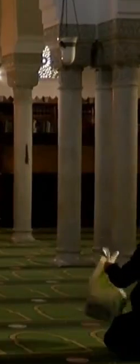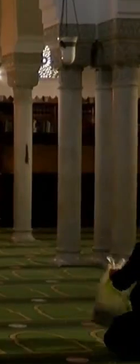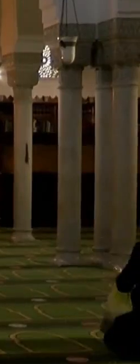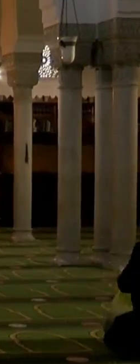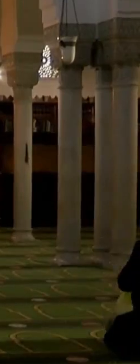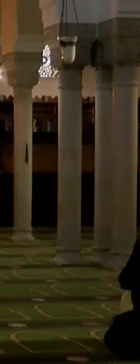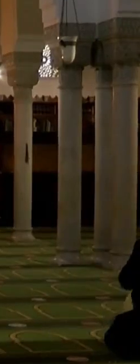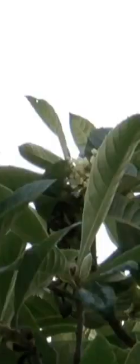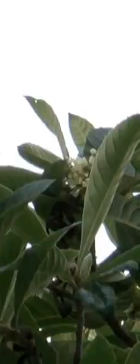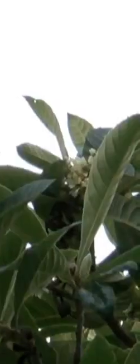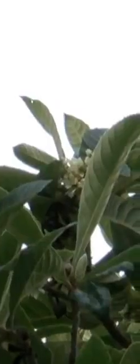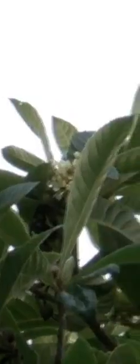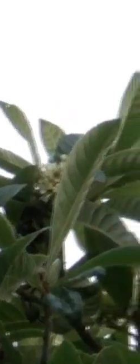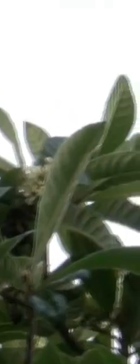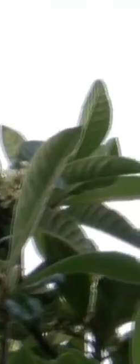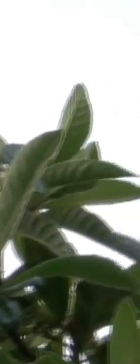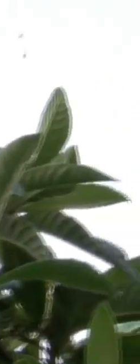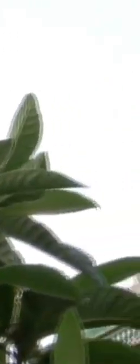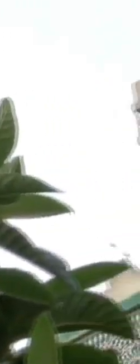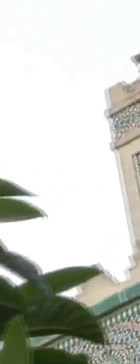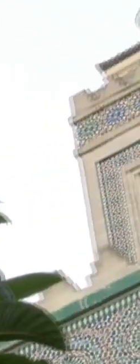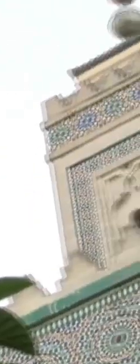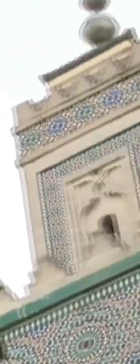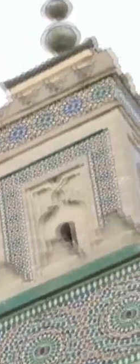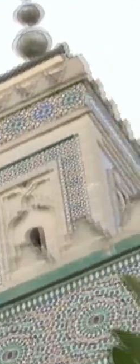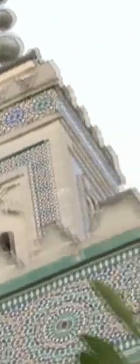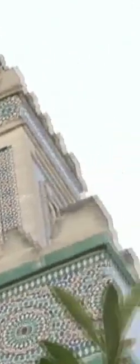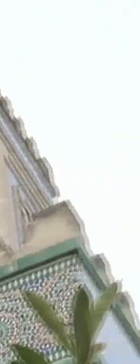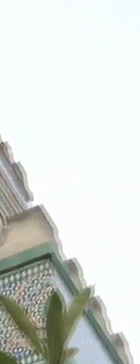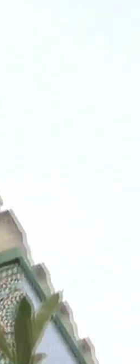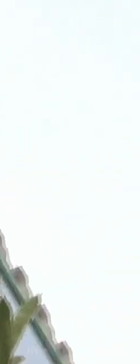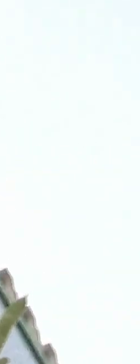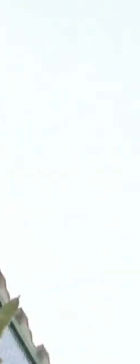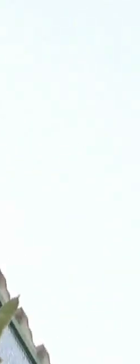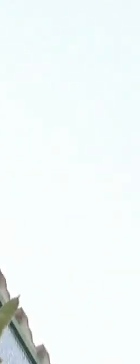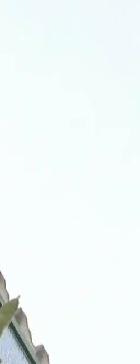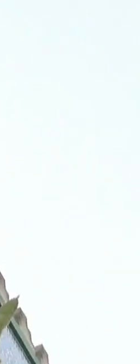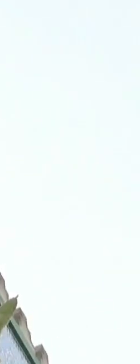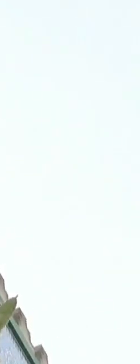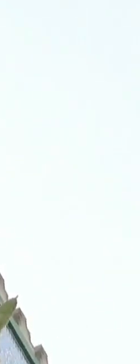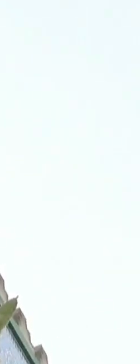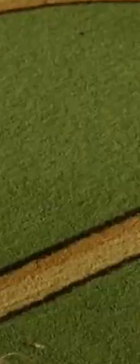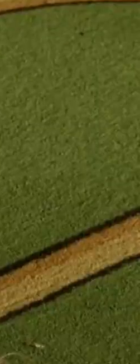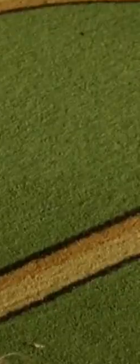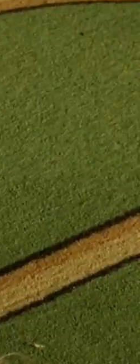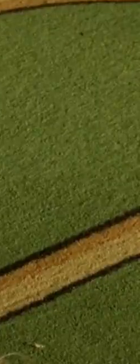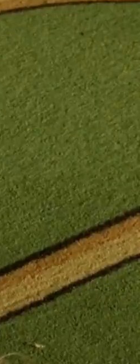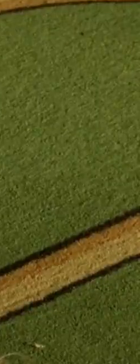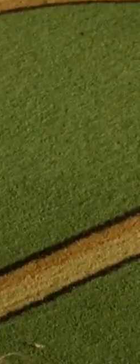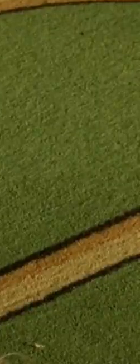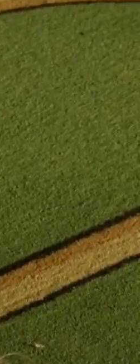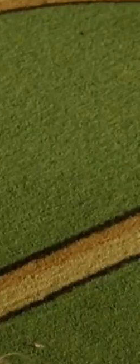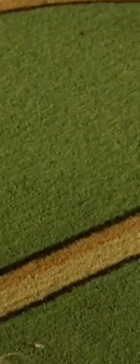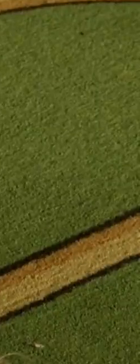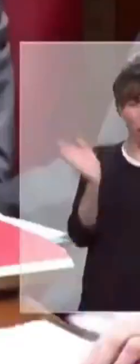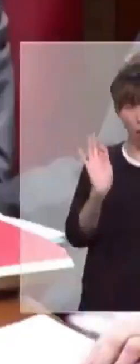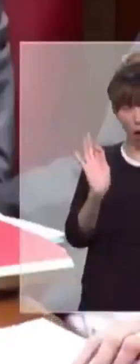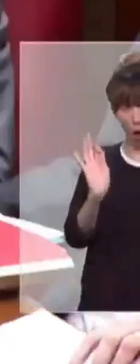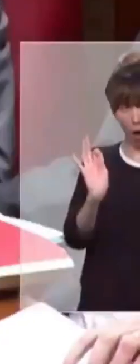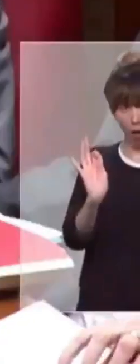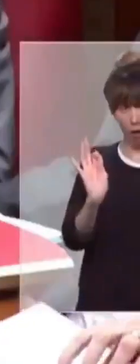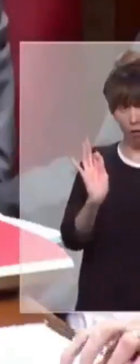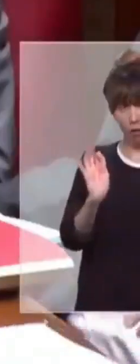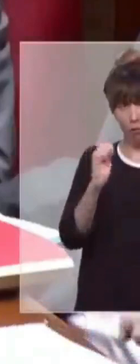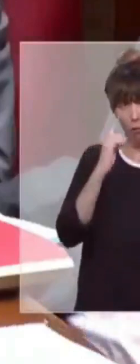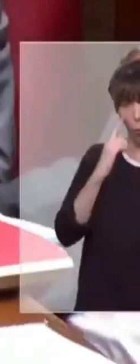تم إعلام أيضا محمد زيدوني وهو رئيس المجلس الإقليمي للديانة الإسلامية طبعا. وكان هنالك تصريحات